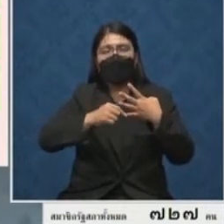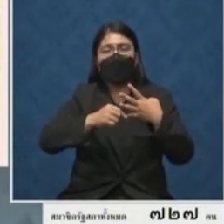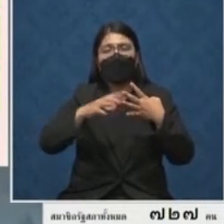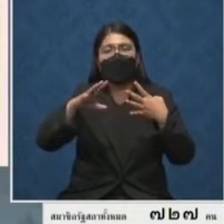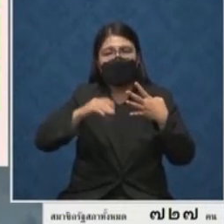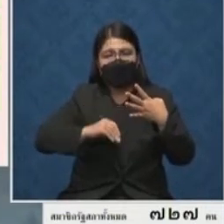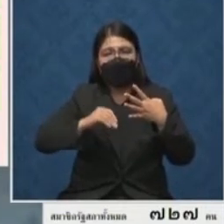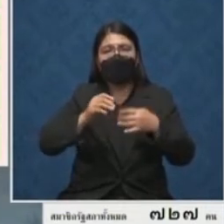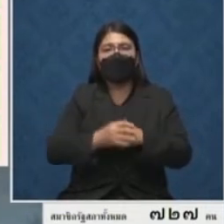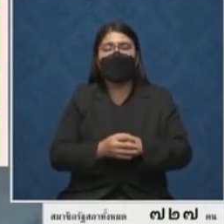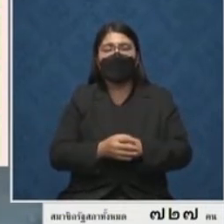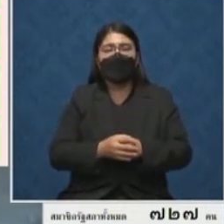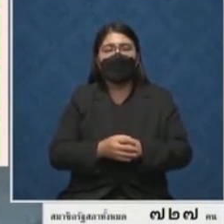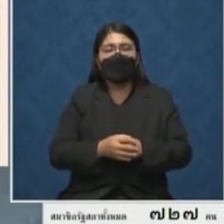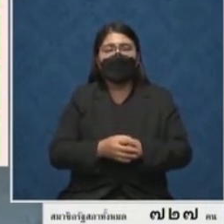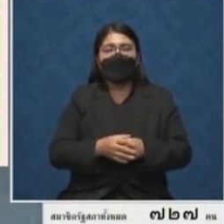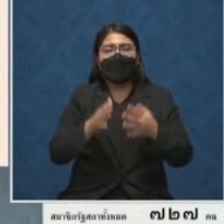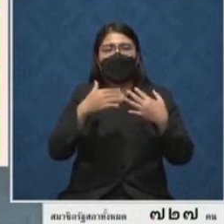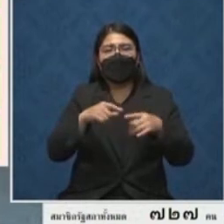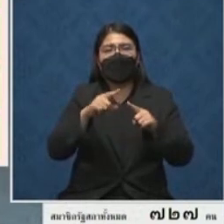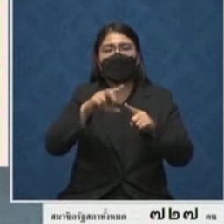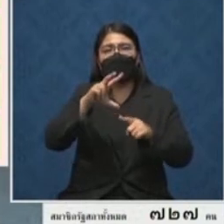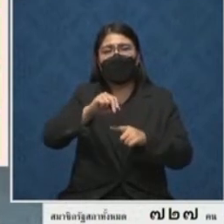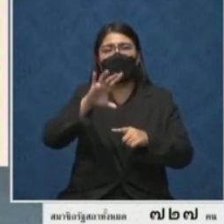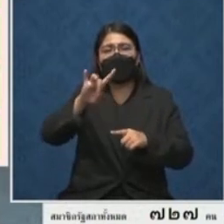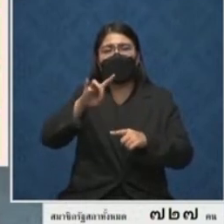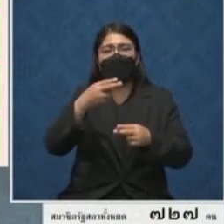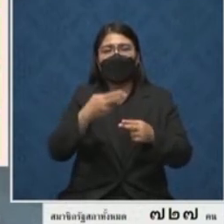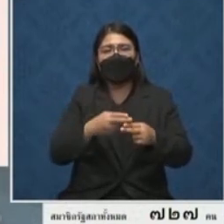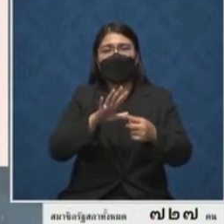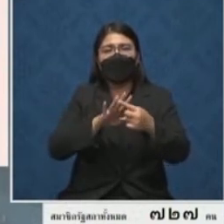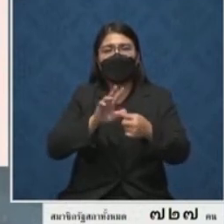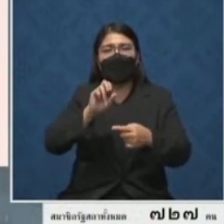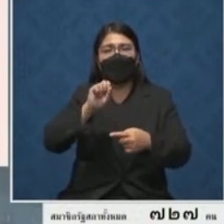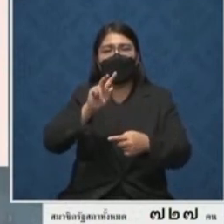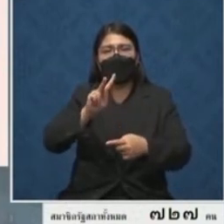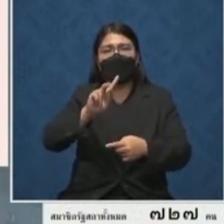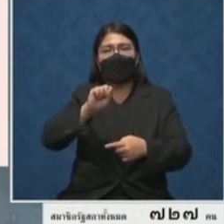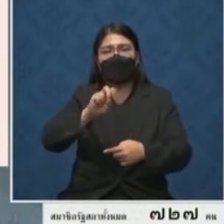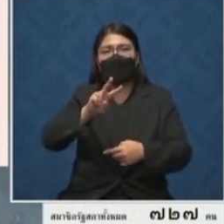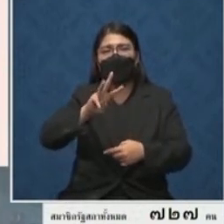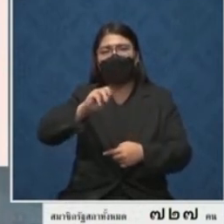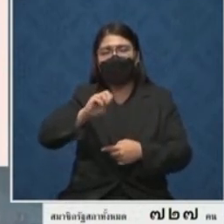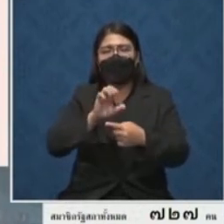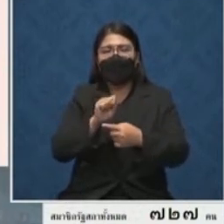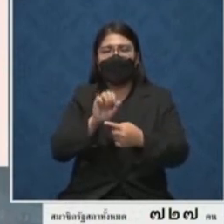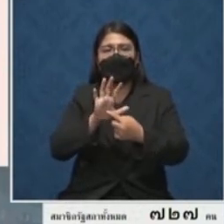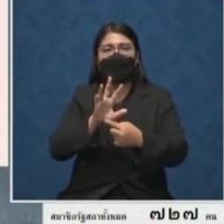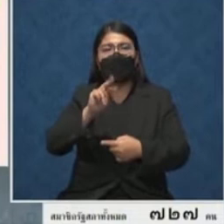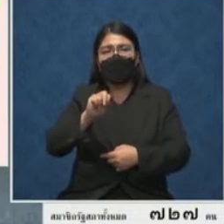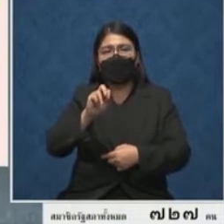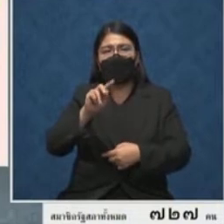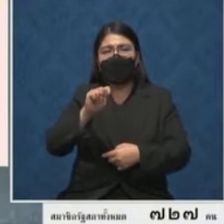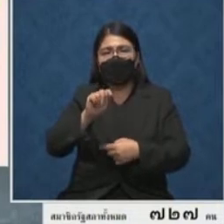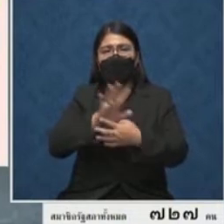รับหลักการครับ 38นายเกษมสันมีทิพย ์1รับหลักการ